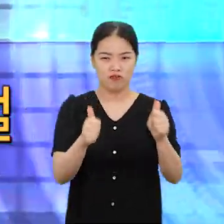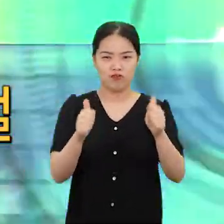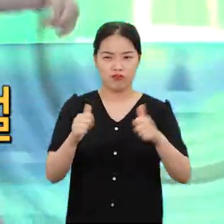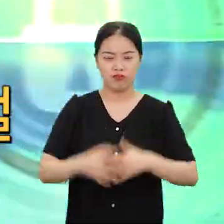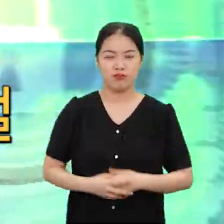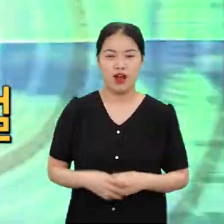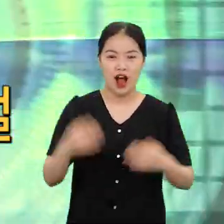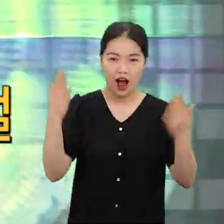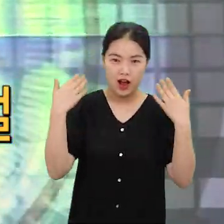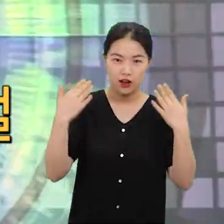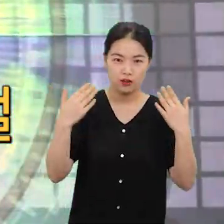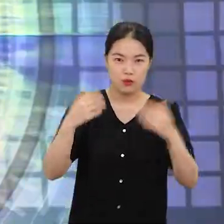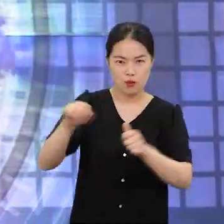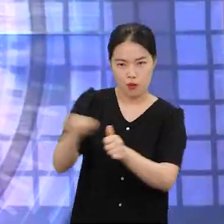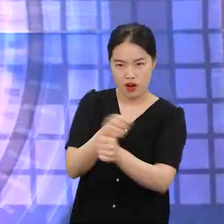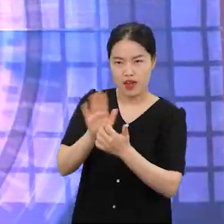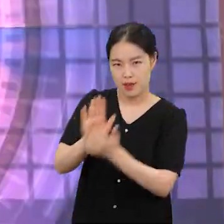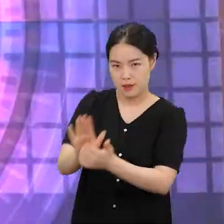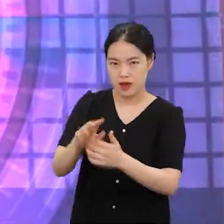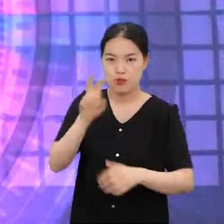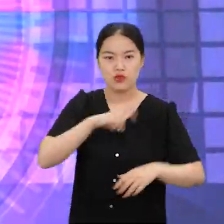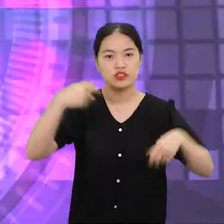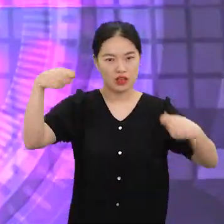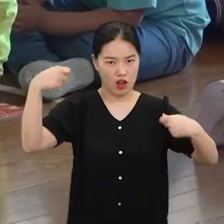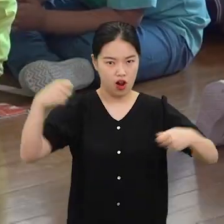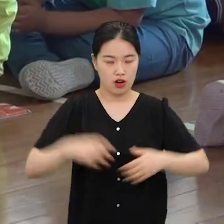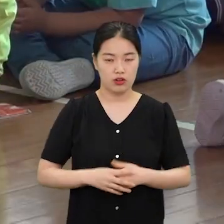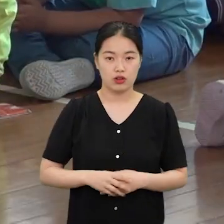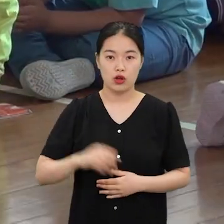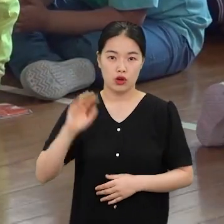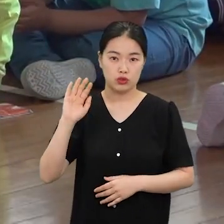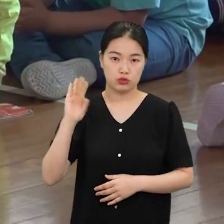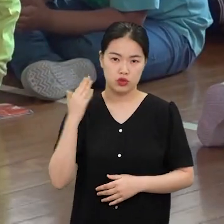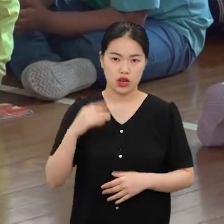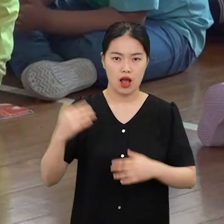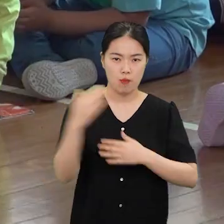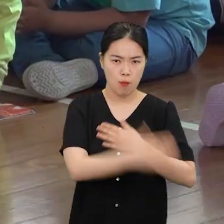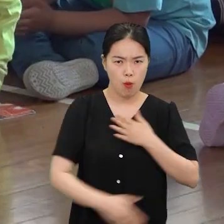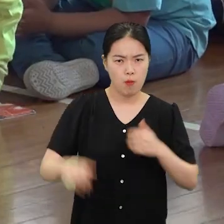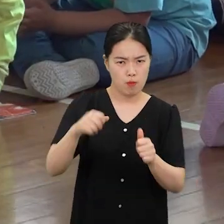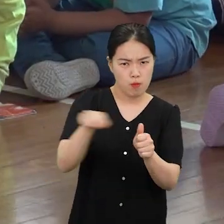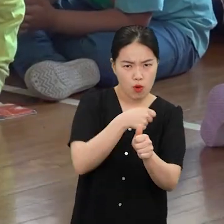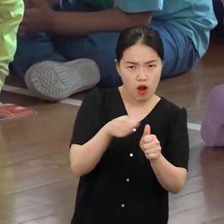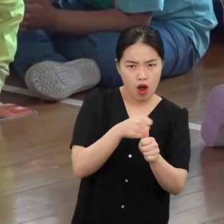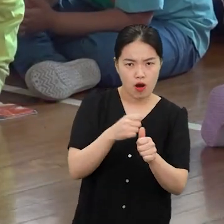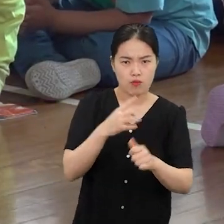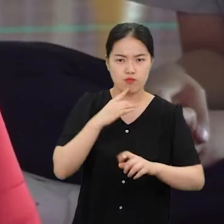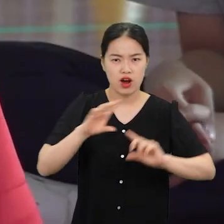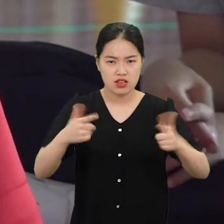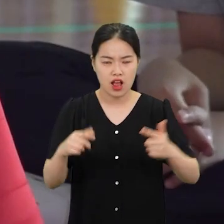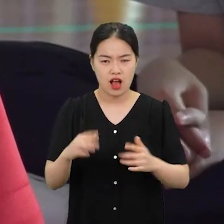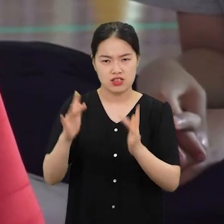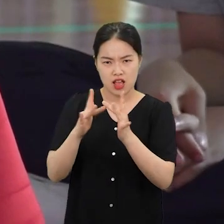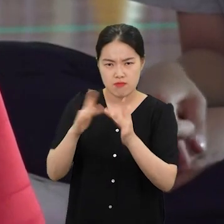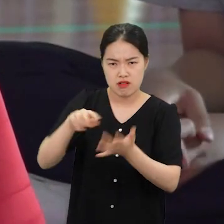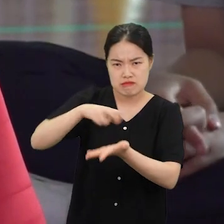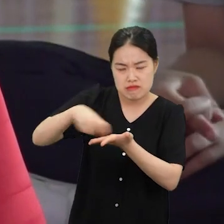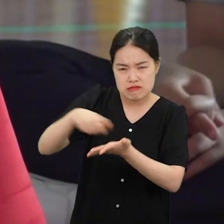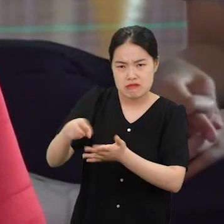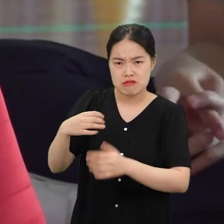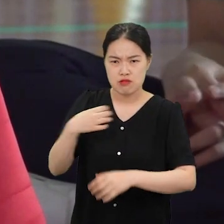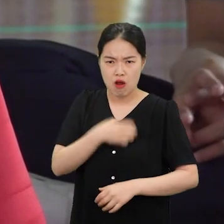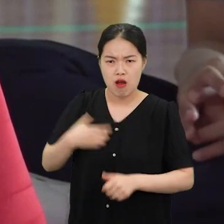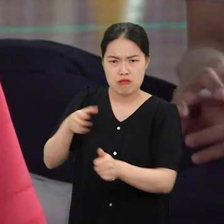학교폭력 예방 뮤지컬입니다. 최근엔 신체적인 폭력 외에도 사이버상에서의 폭력으로 마음에